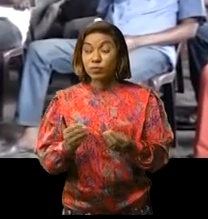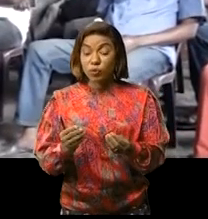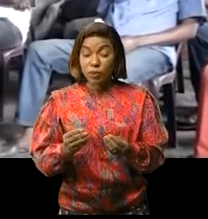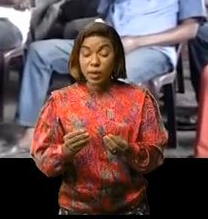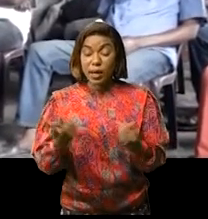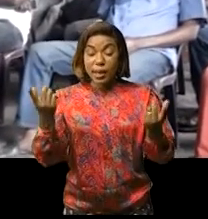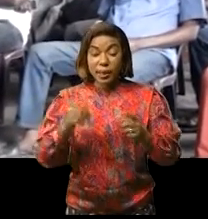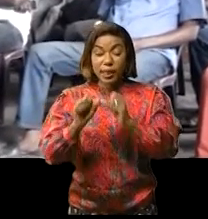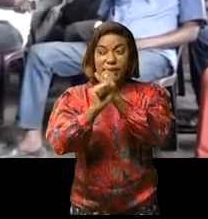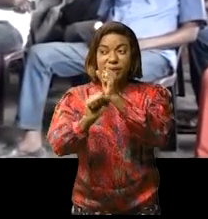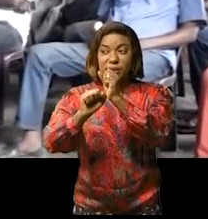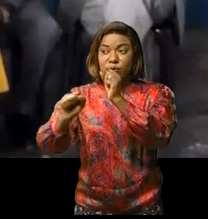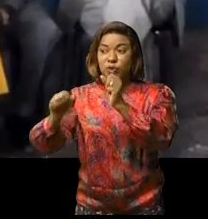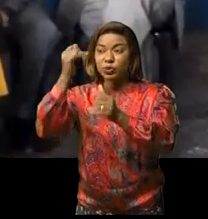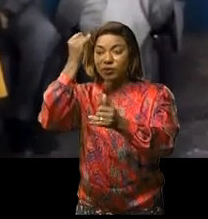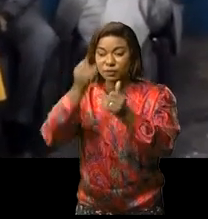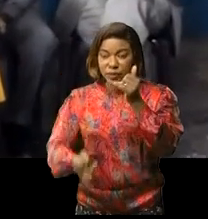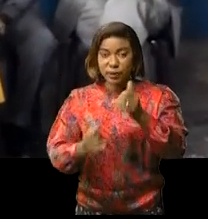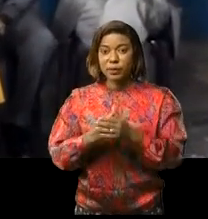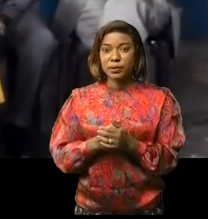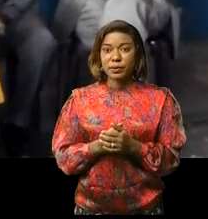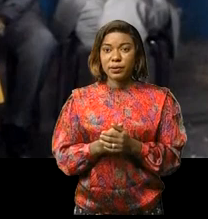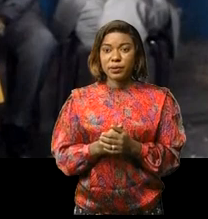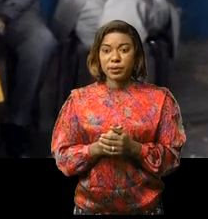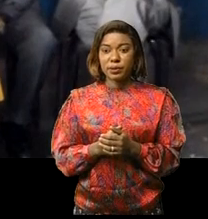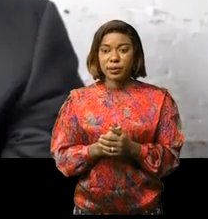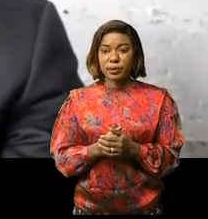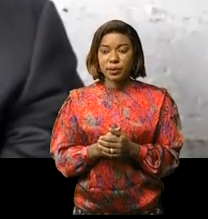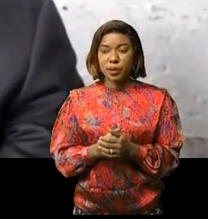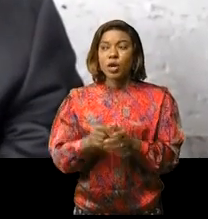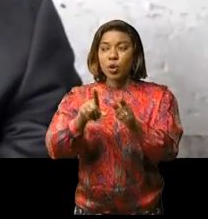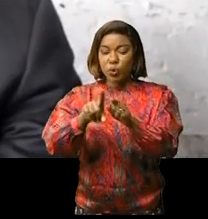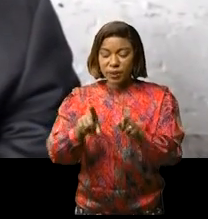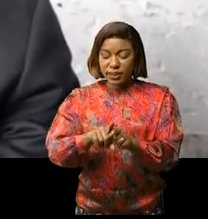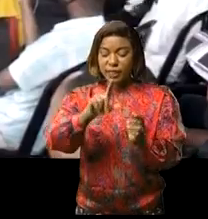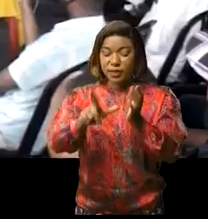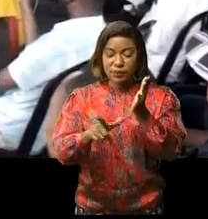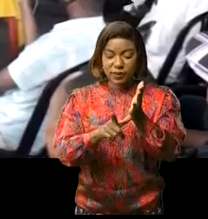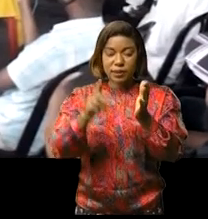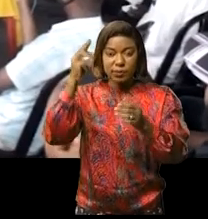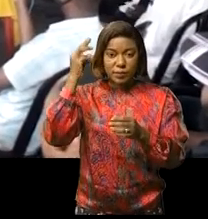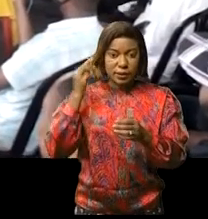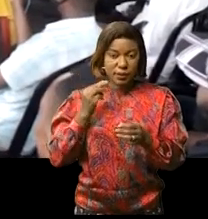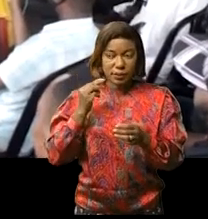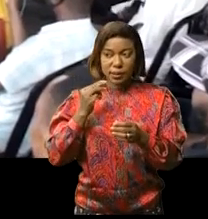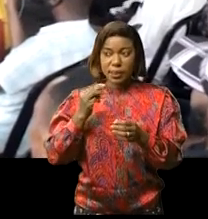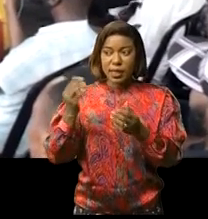de sensibilisation et d'information à leur intention, une initiative du ministre d'État, ministre de l'Entrepreneuriat, Petites et